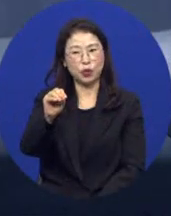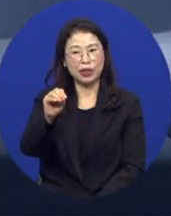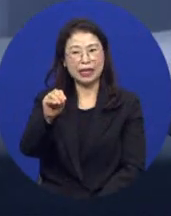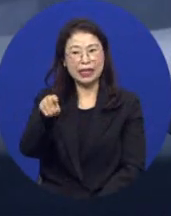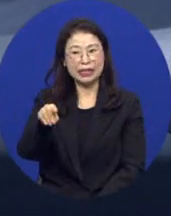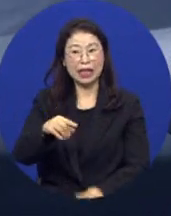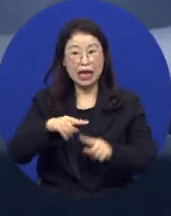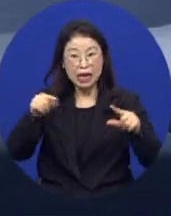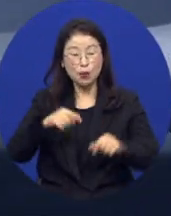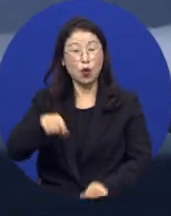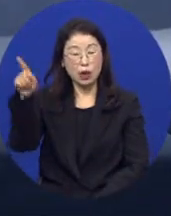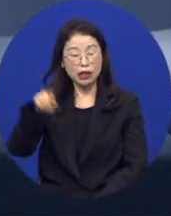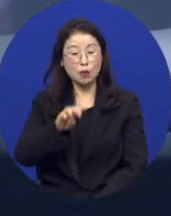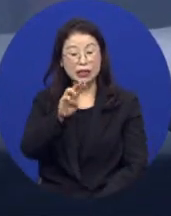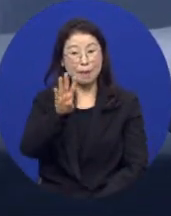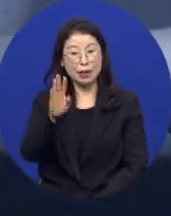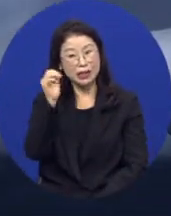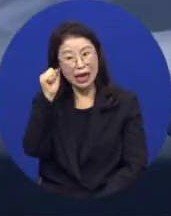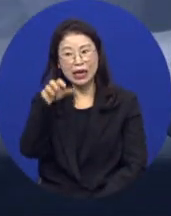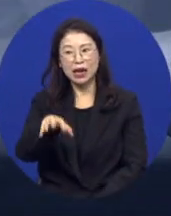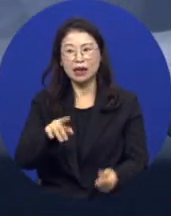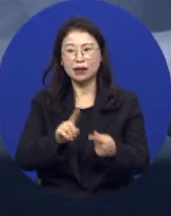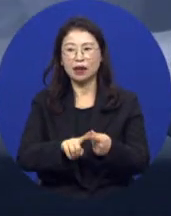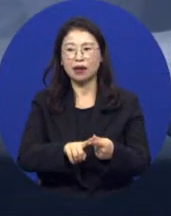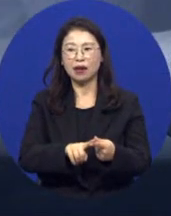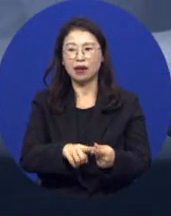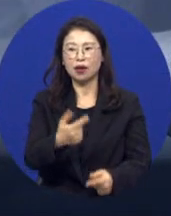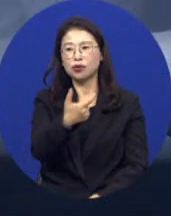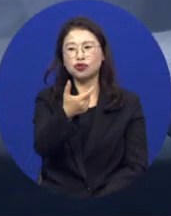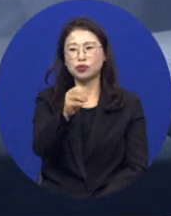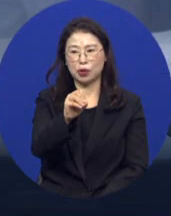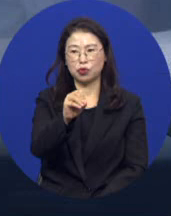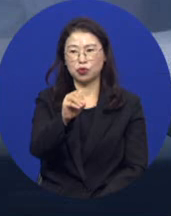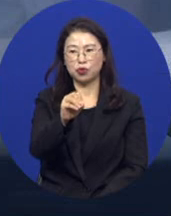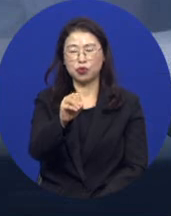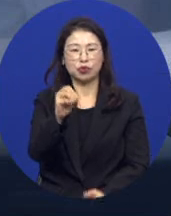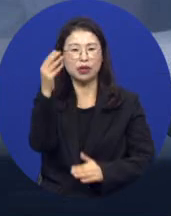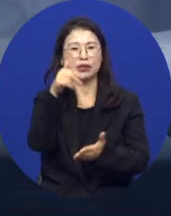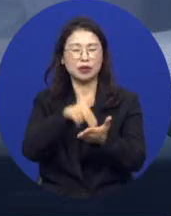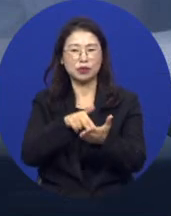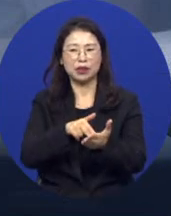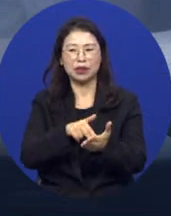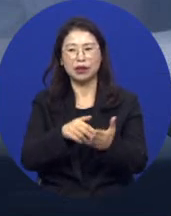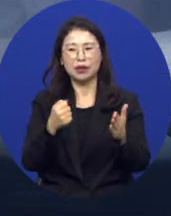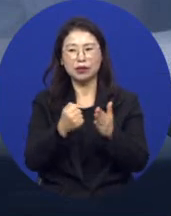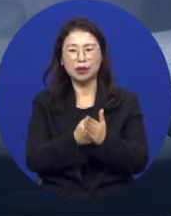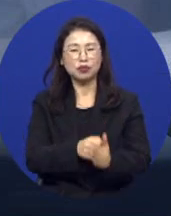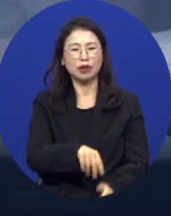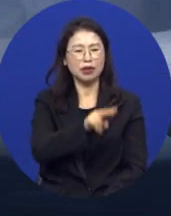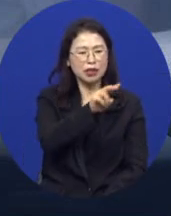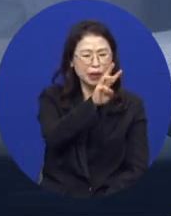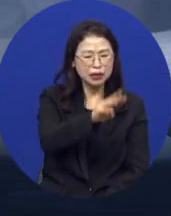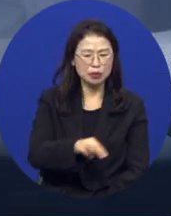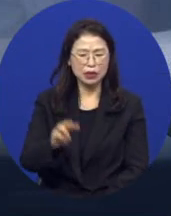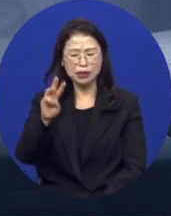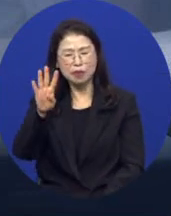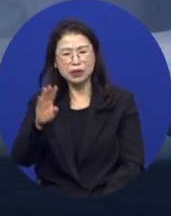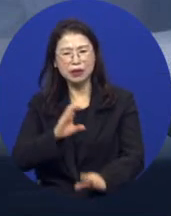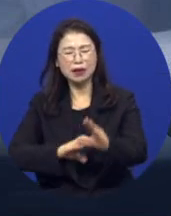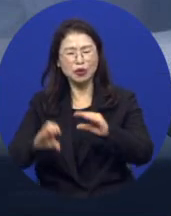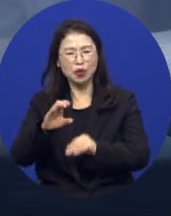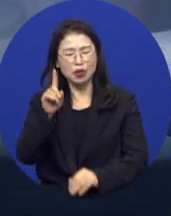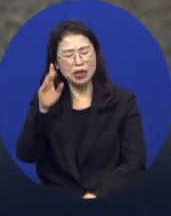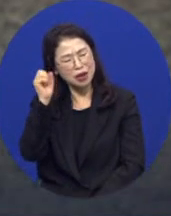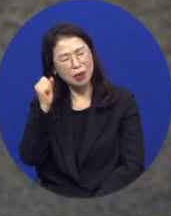같은 경우 예를 들어 일본을 간다 그러면 3박 4일이 60만 원 정도 내외로 되는 거예요. 학생 입장에서는. 차이가 많지 않죠. 더군다나 3박 4일로 하루가